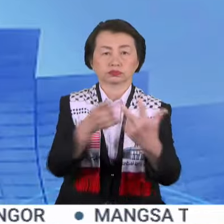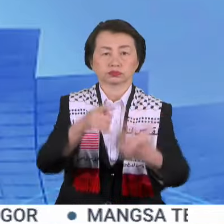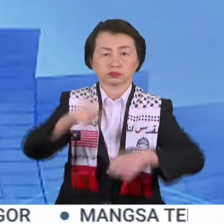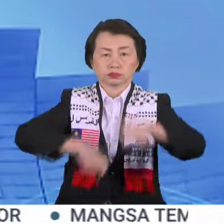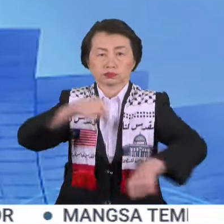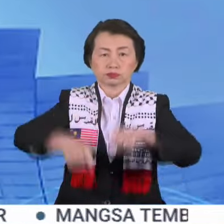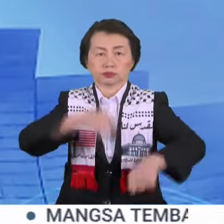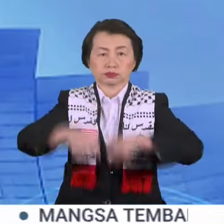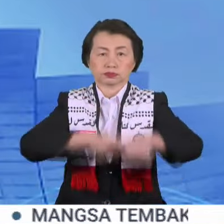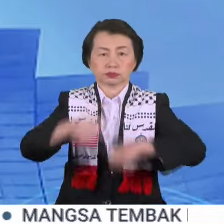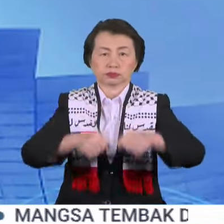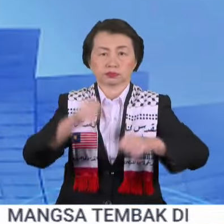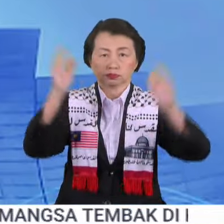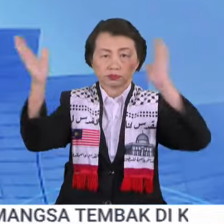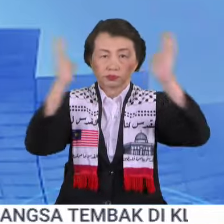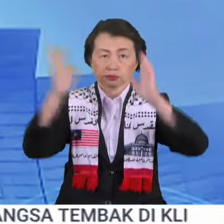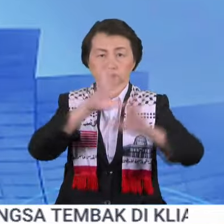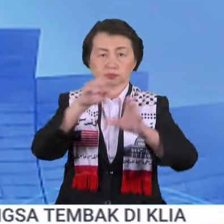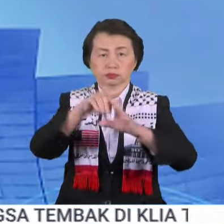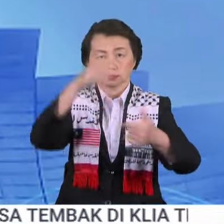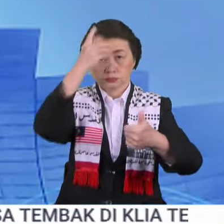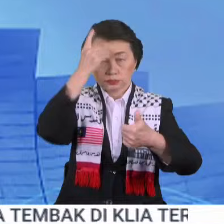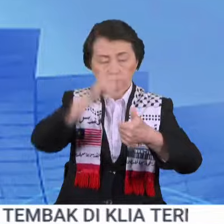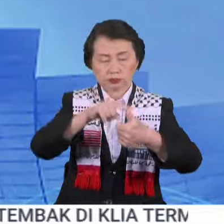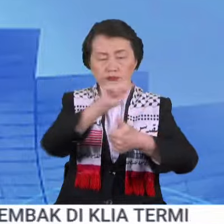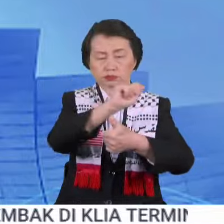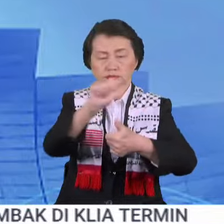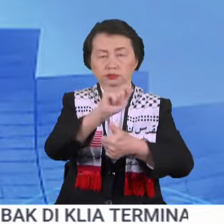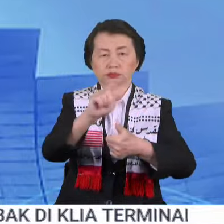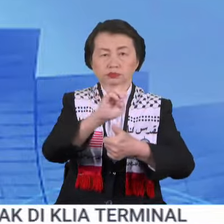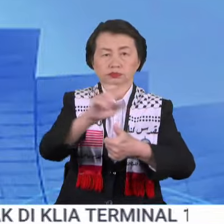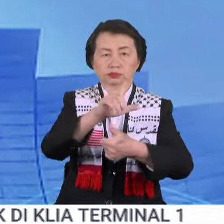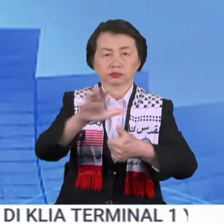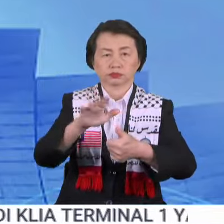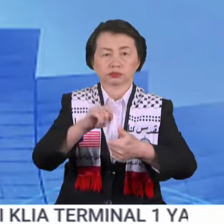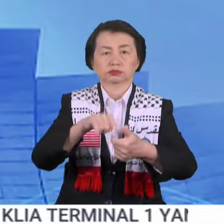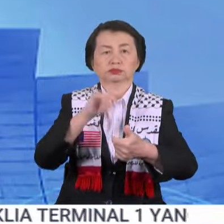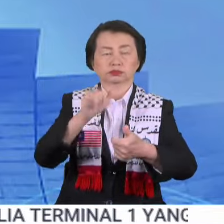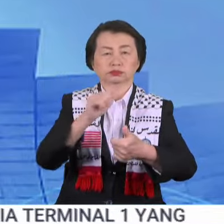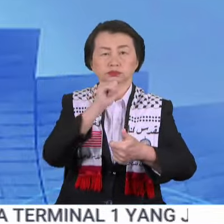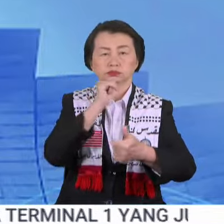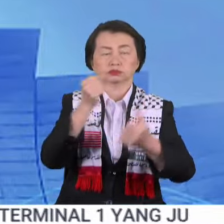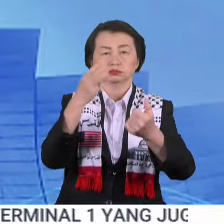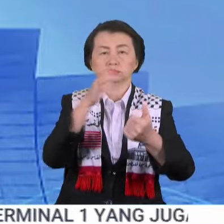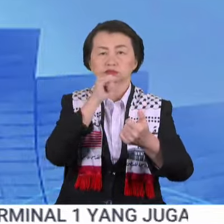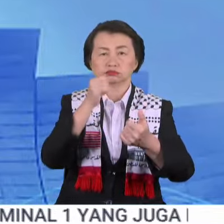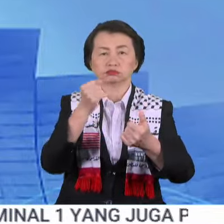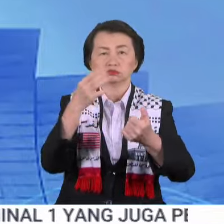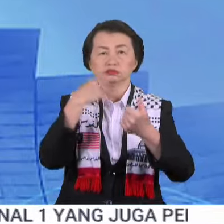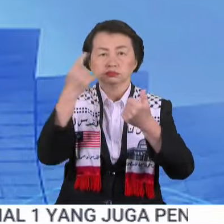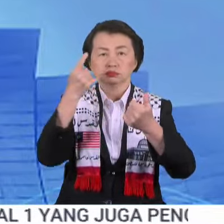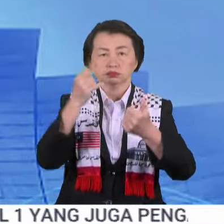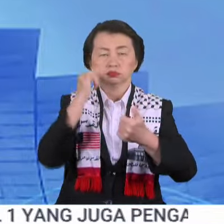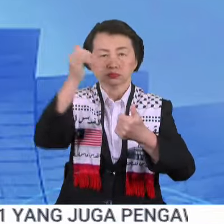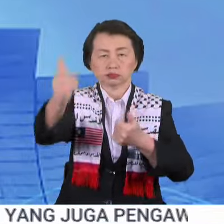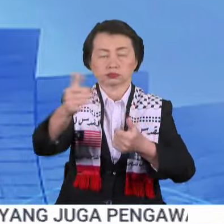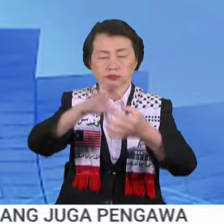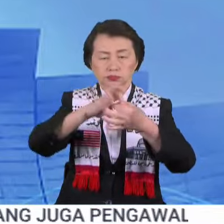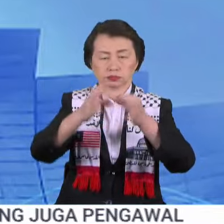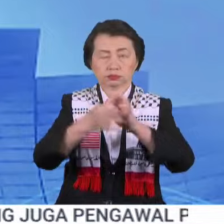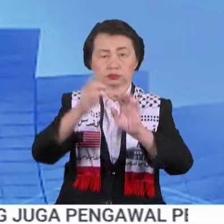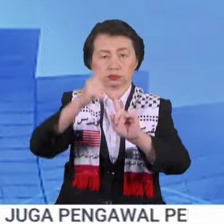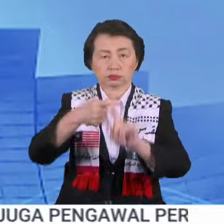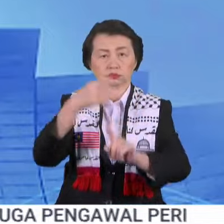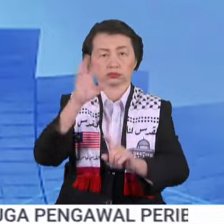3 atlet berbasikal trek negara termasuk Datuk Muhammad Azizul Hasni Awang secara tidak rasmi layak ke Sukan Olimpik Paris Julai ini. Perkara